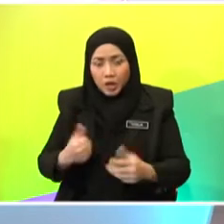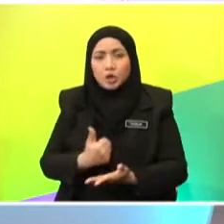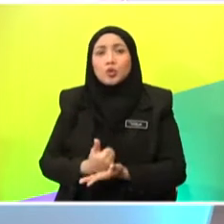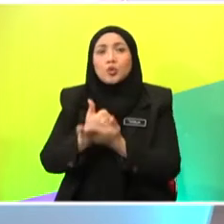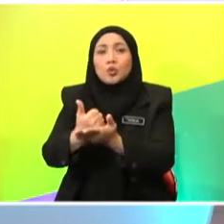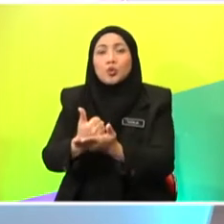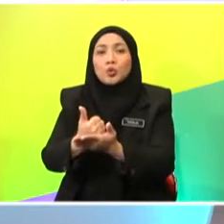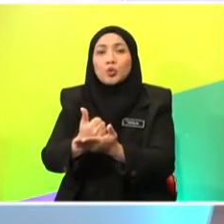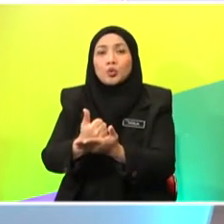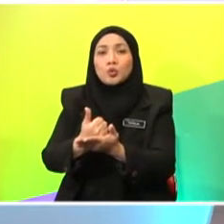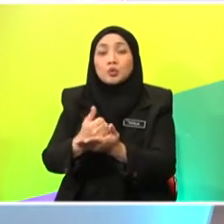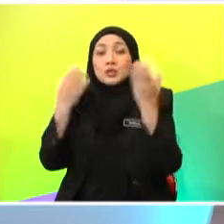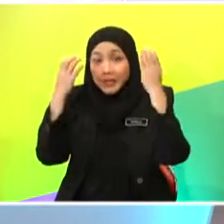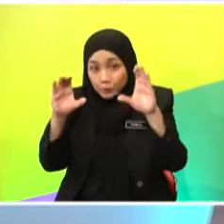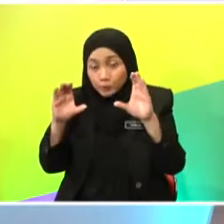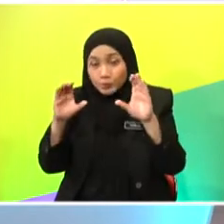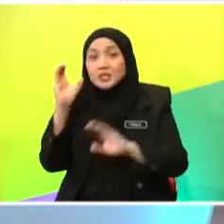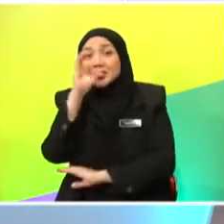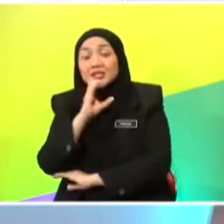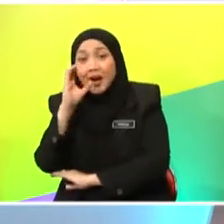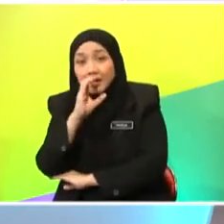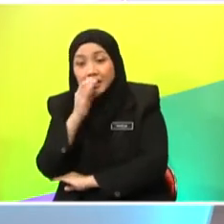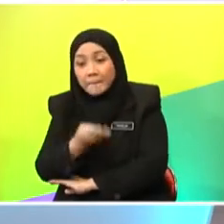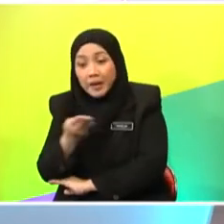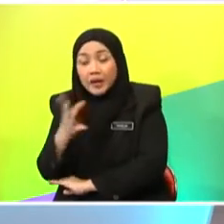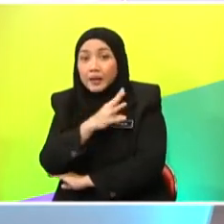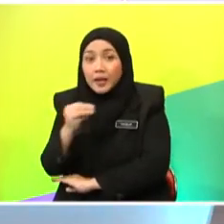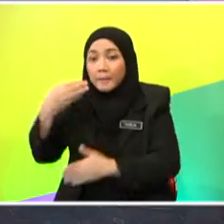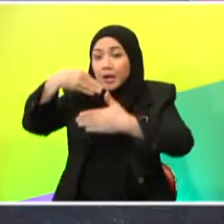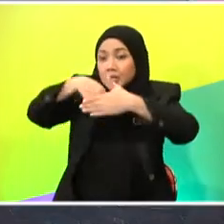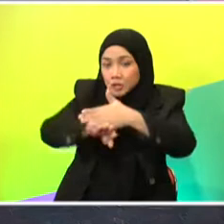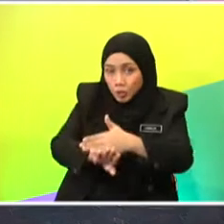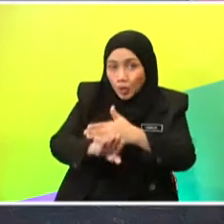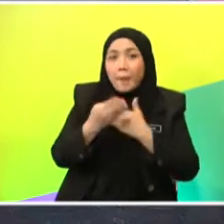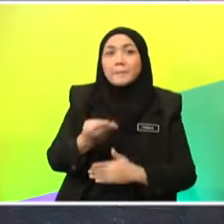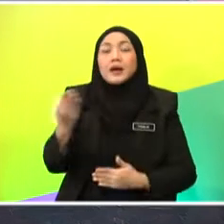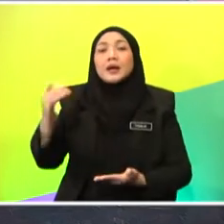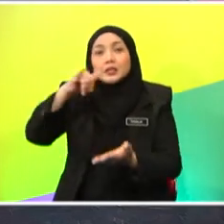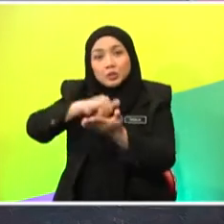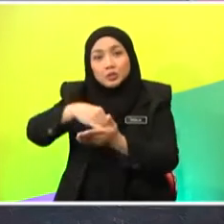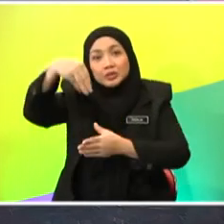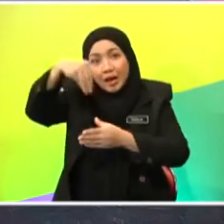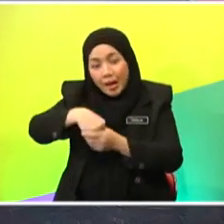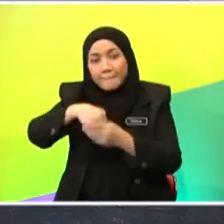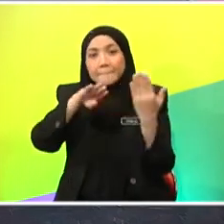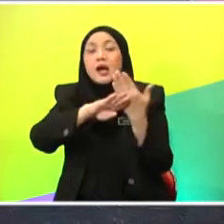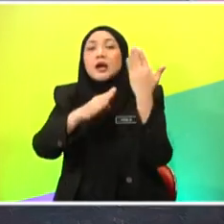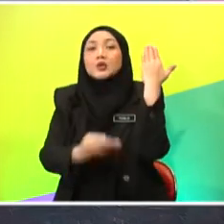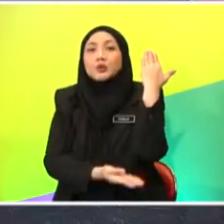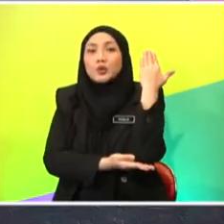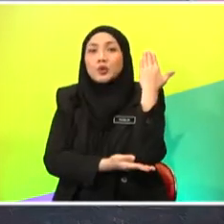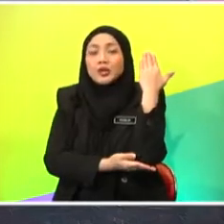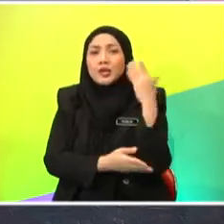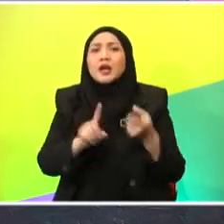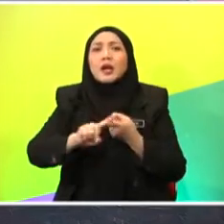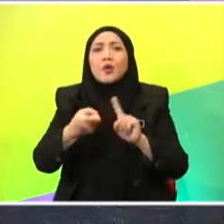kicauan dekat rumah masuk kemarau yang Adek lagi ke atas meja ini Oke jadi murid-murid di rumah nak saya ambil yang mana